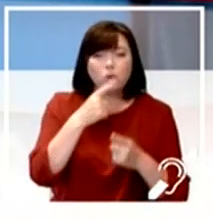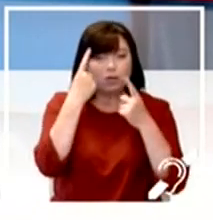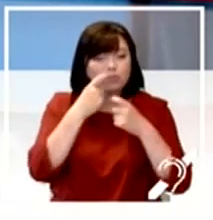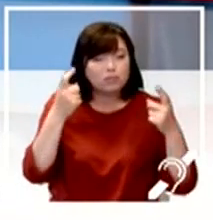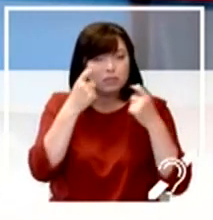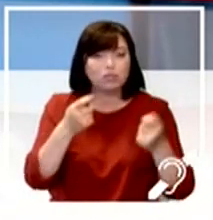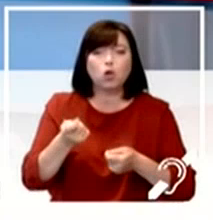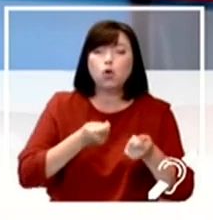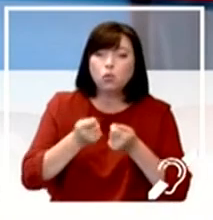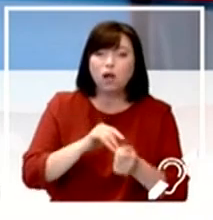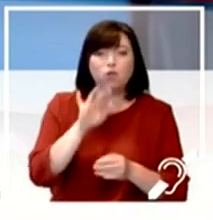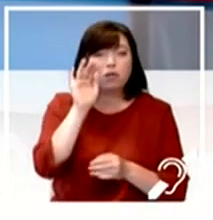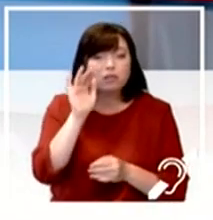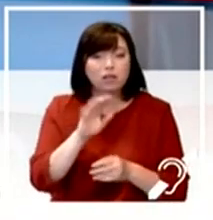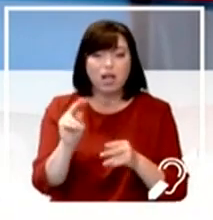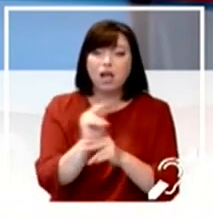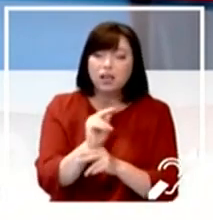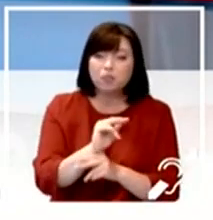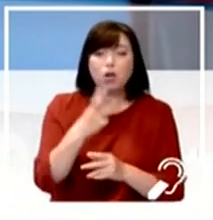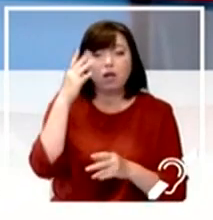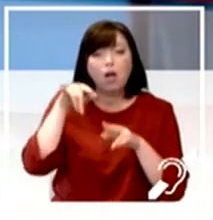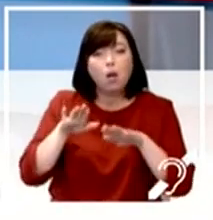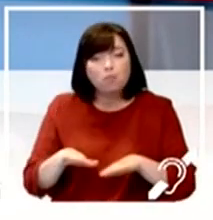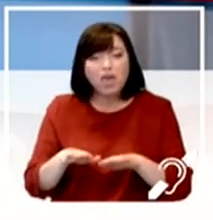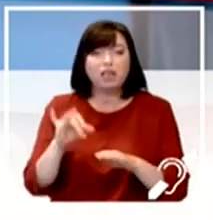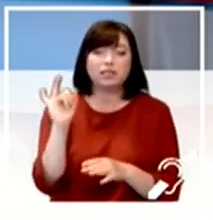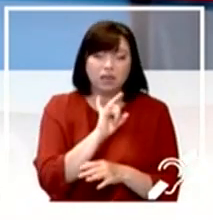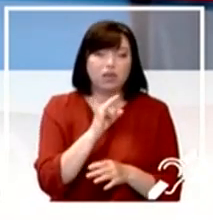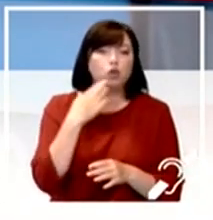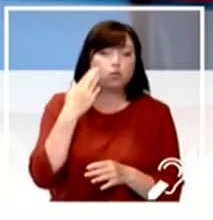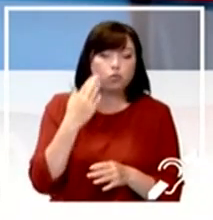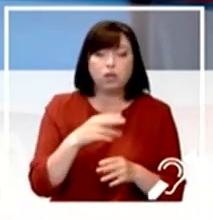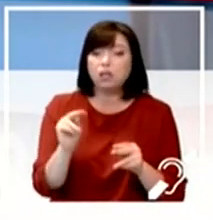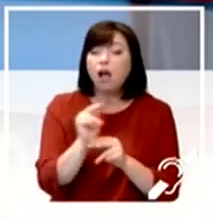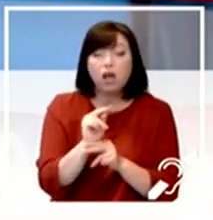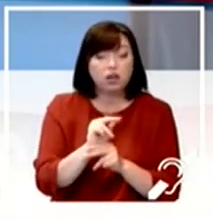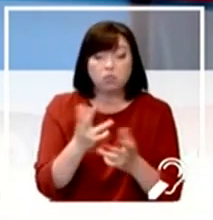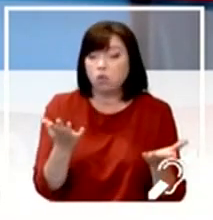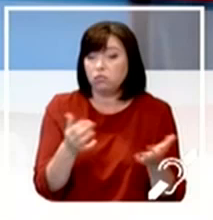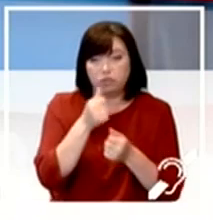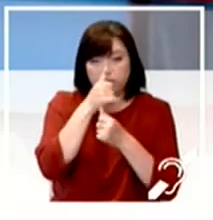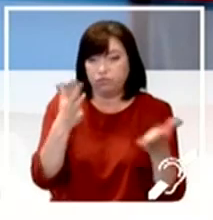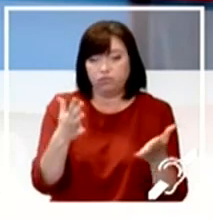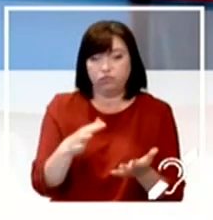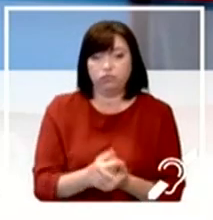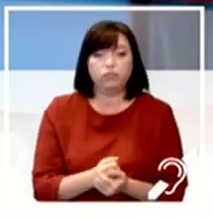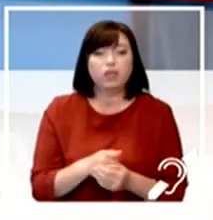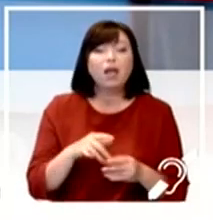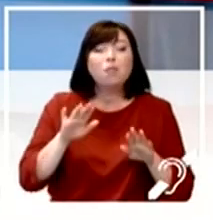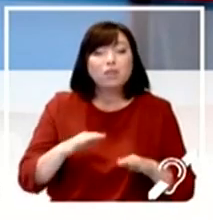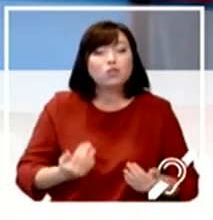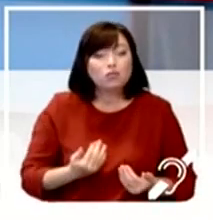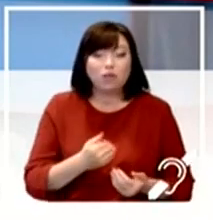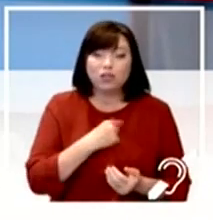apeluri către autoritățile locale și cele din România, restaurarea obiectivului istoric bate pasul pe loc. Localnicii își doresc